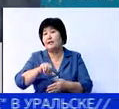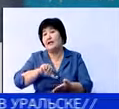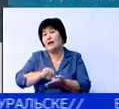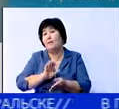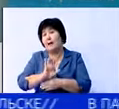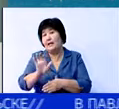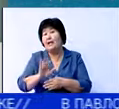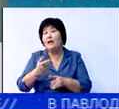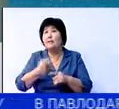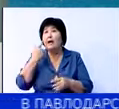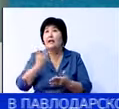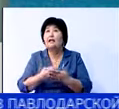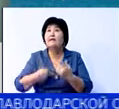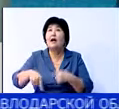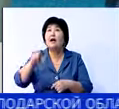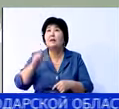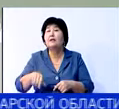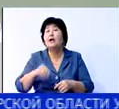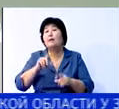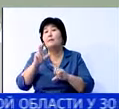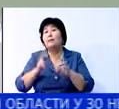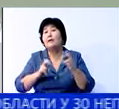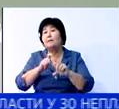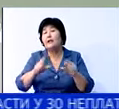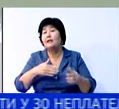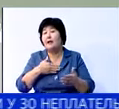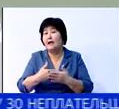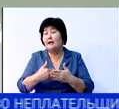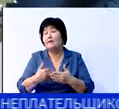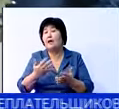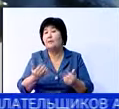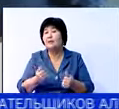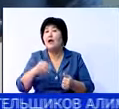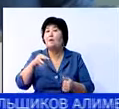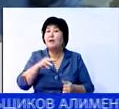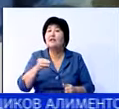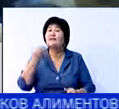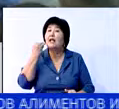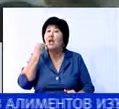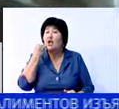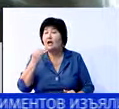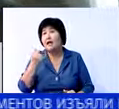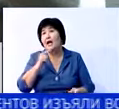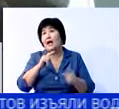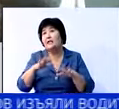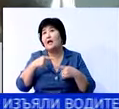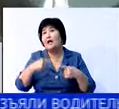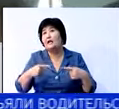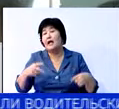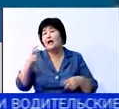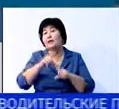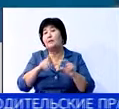Отмечено понимание этого бизнесом. Предприятия активно внедряют признанные системы менеджмента качества. На собрании ряд